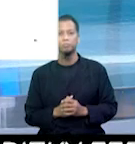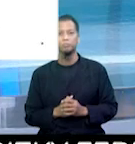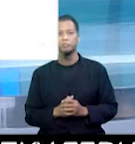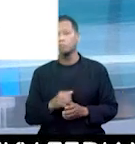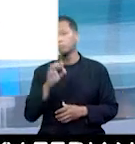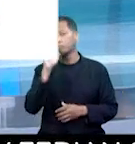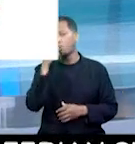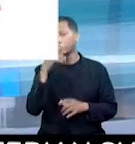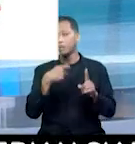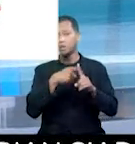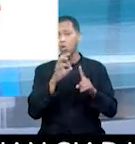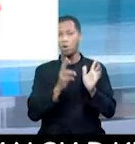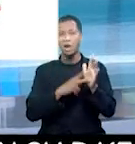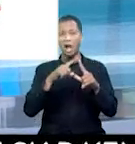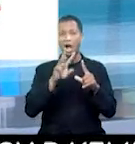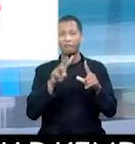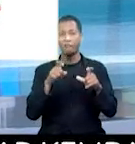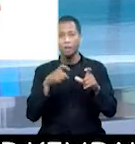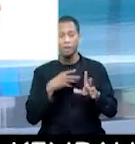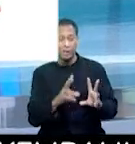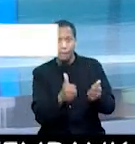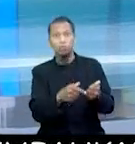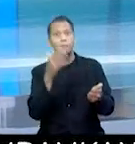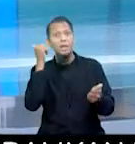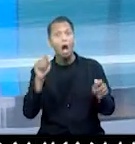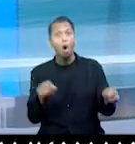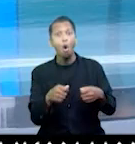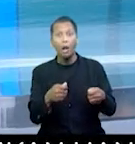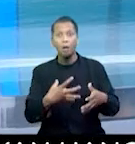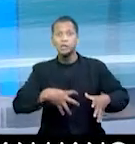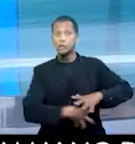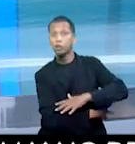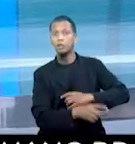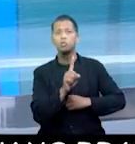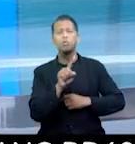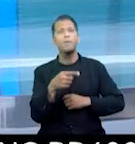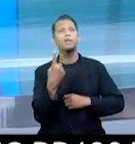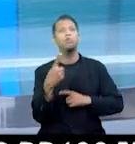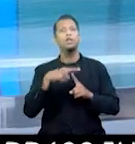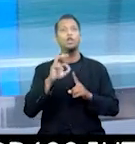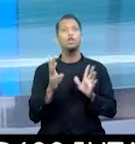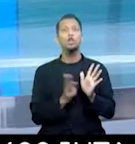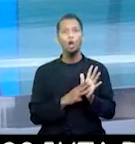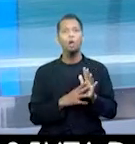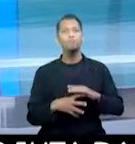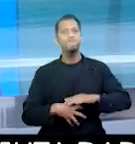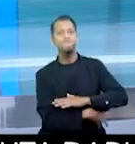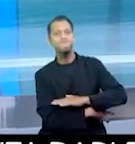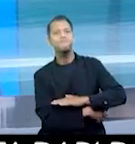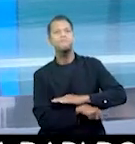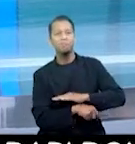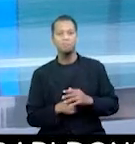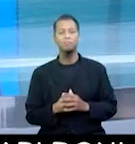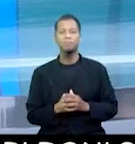Kepolisian Resor Konawe, Sulawesi Tenggara menemukan minyak goreng curah sebanyak 1,1 ton yang disimpan pedagang di dalam kiosnya.